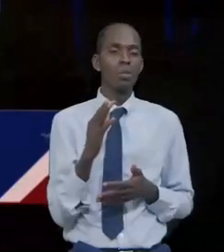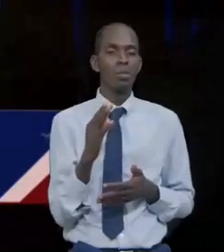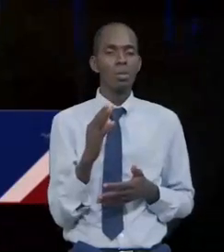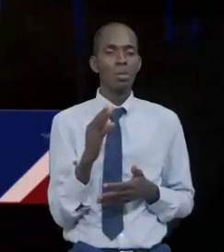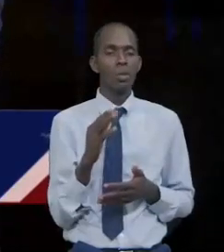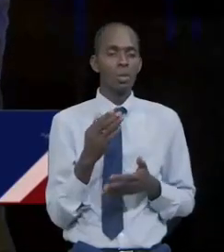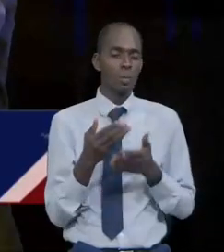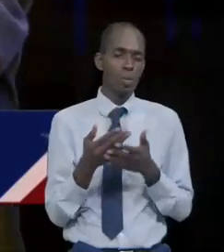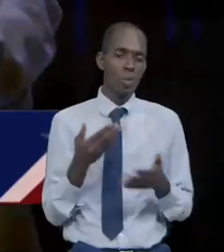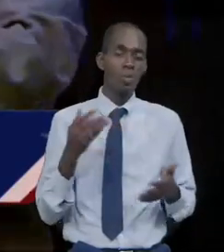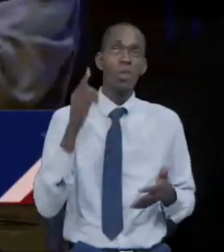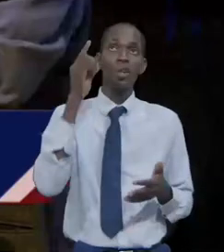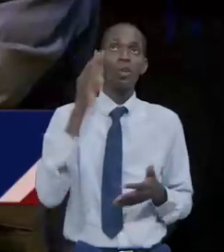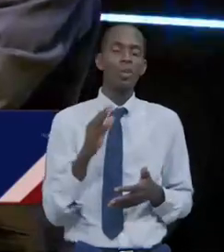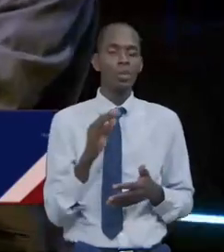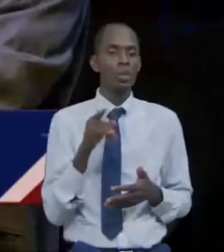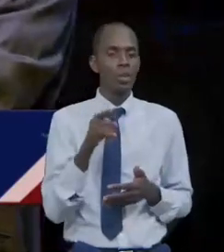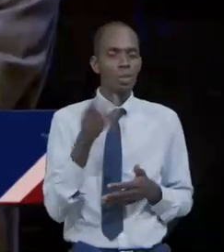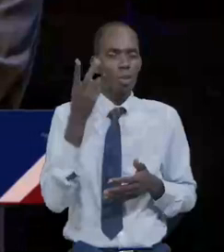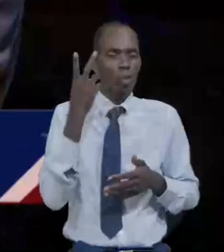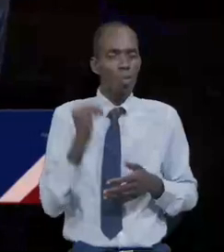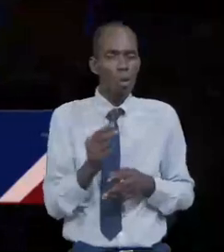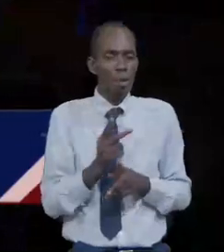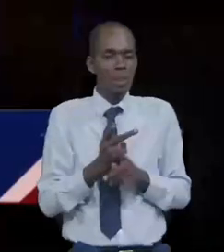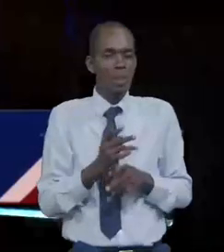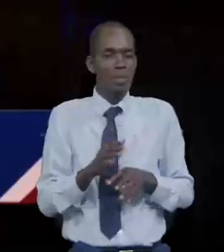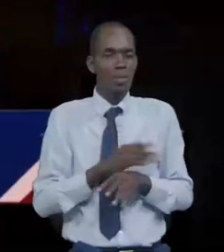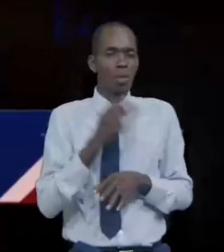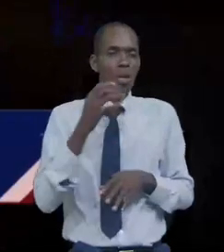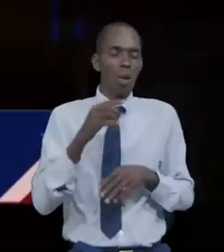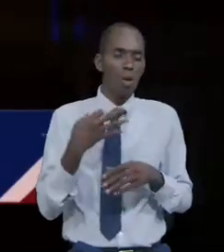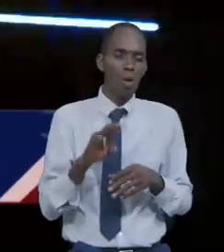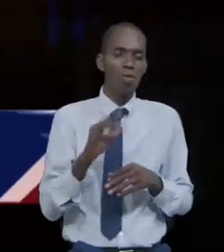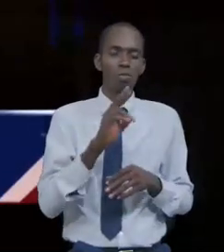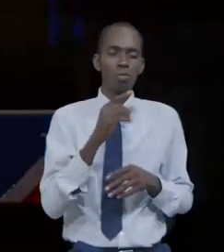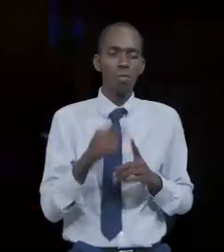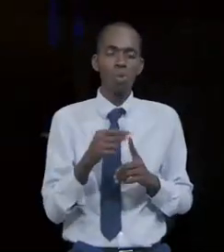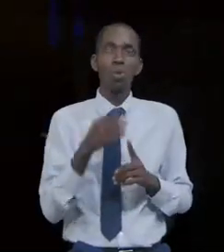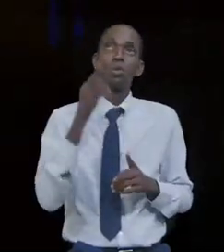devant Dieu, il était conscient de Dieu partout où il se trouvait,